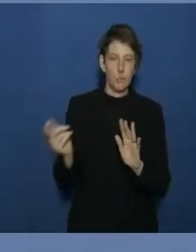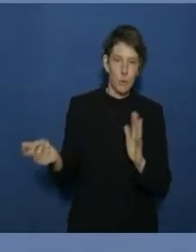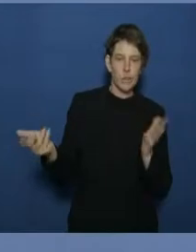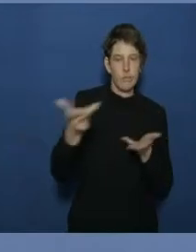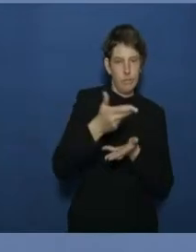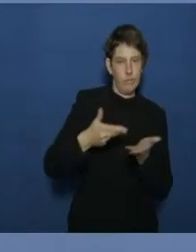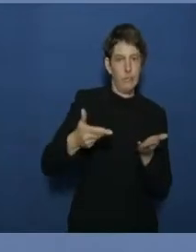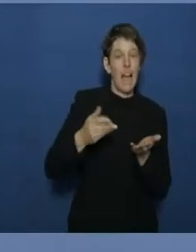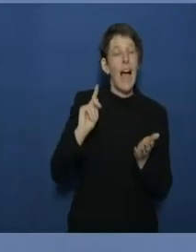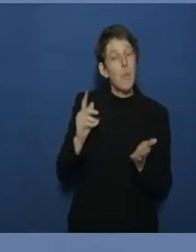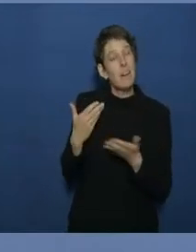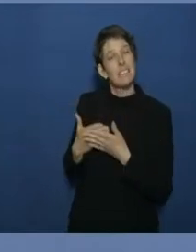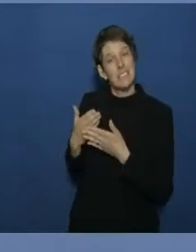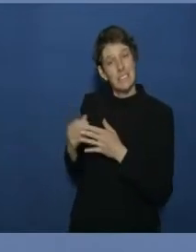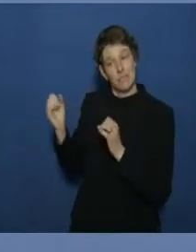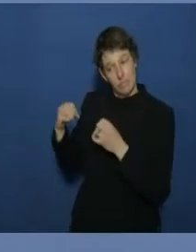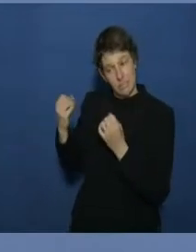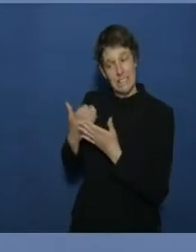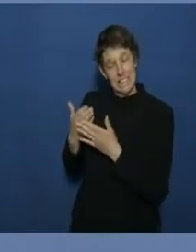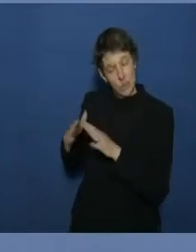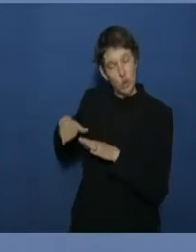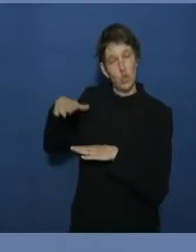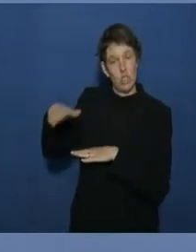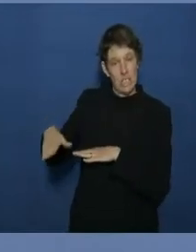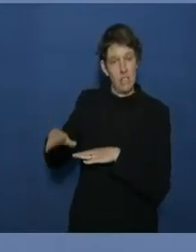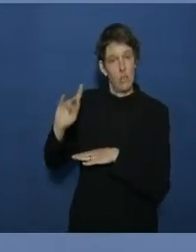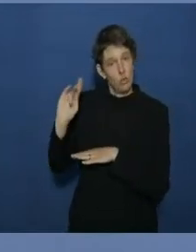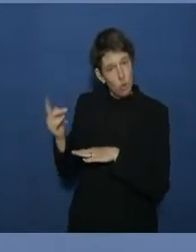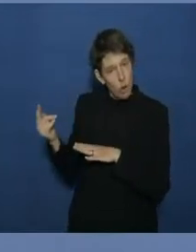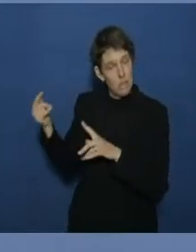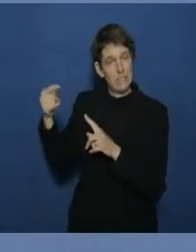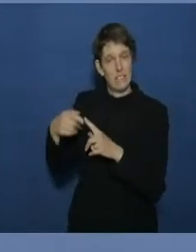beiträgt, dass ein